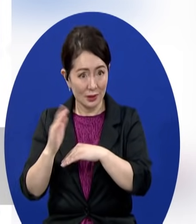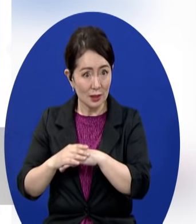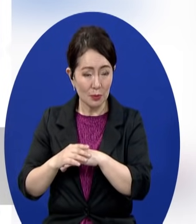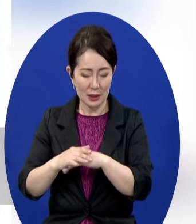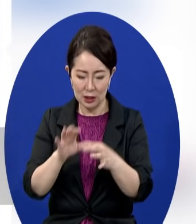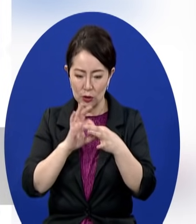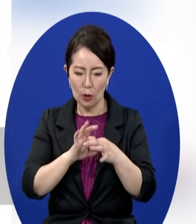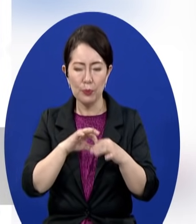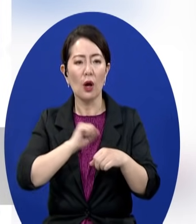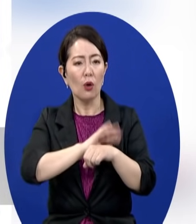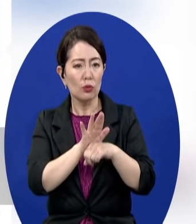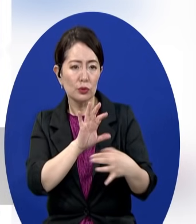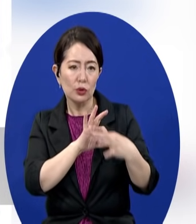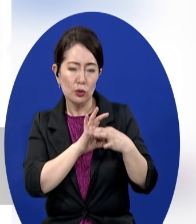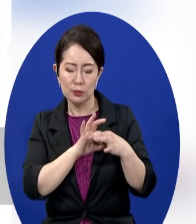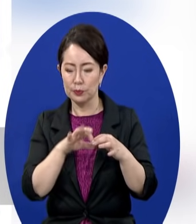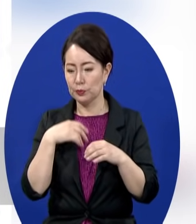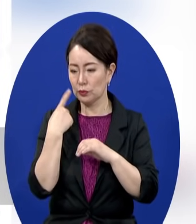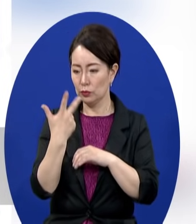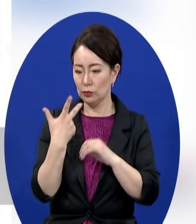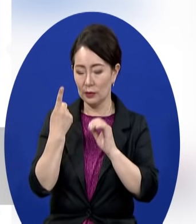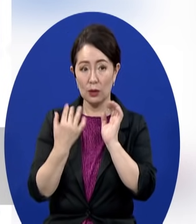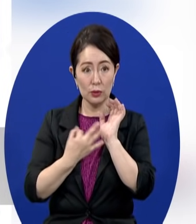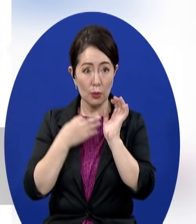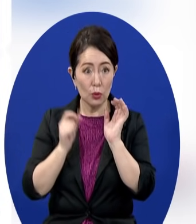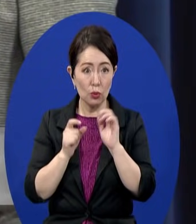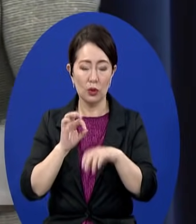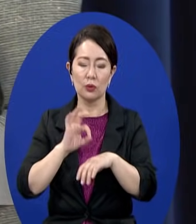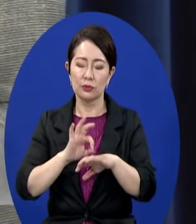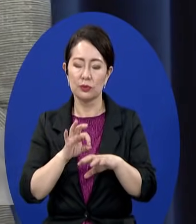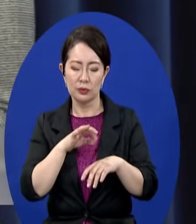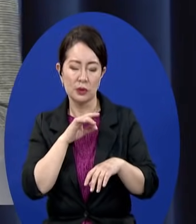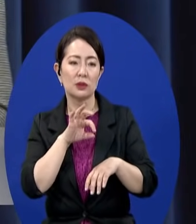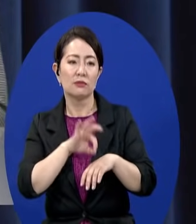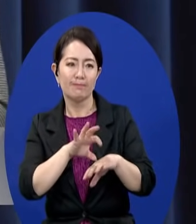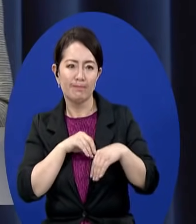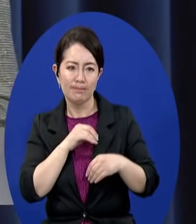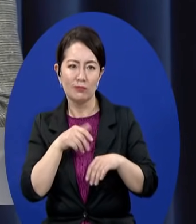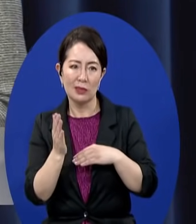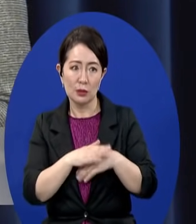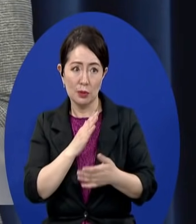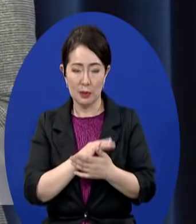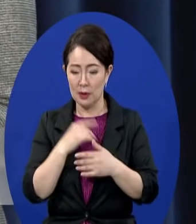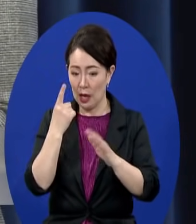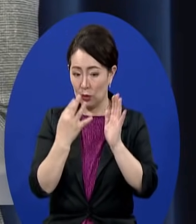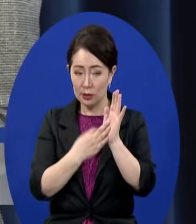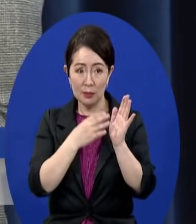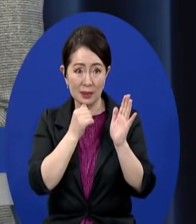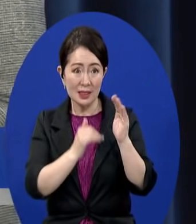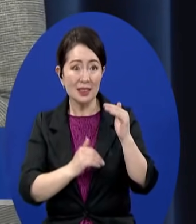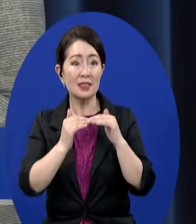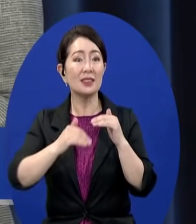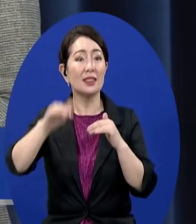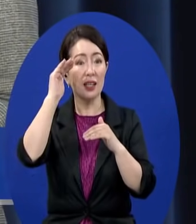коронавирус халдварын улмаас нийтдээ 318 хүн эмдээд байна. Зорилттой нас маань 18-аас дээш нас буюу нийт хүн амынхаа